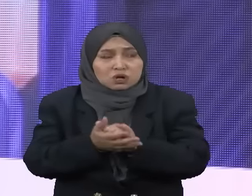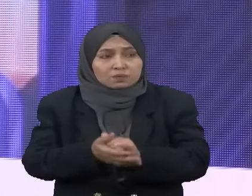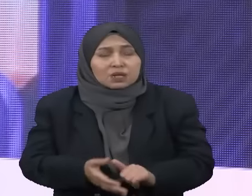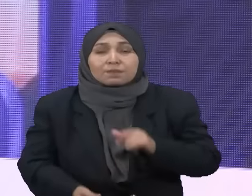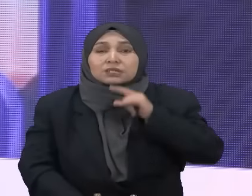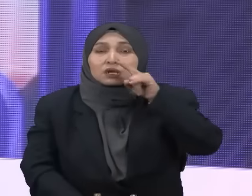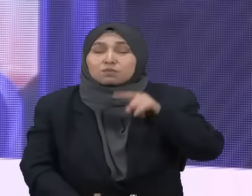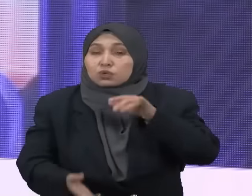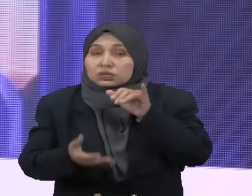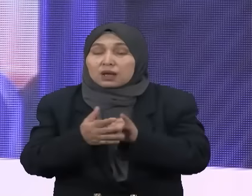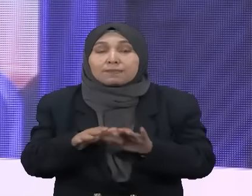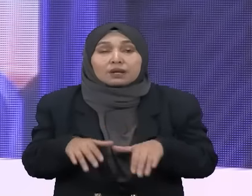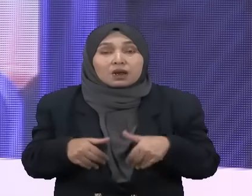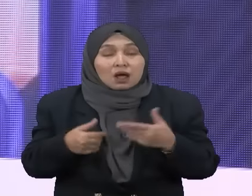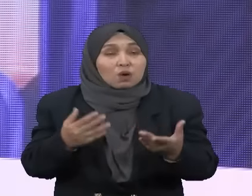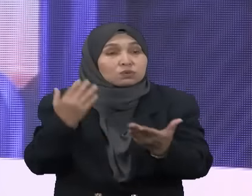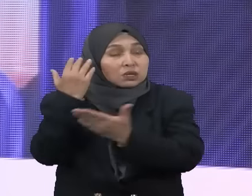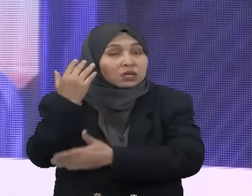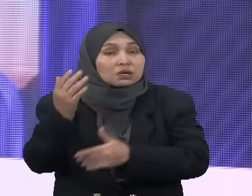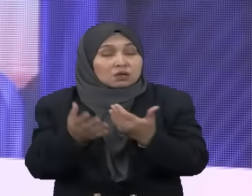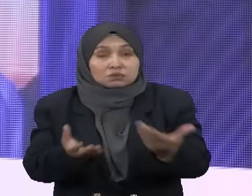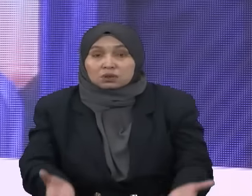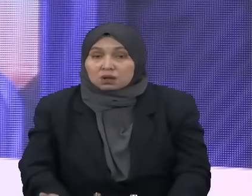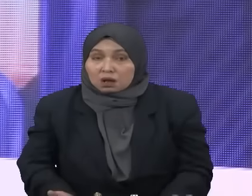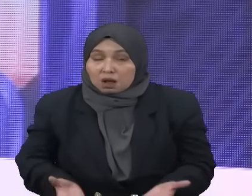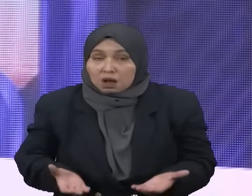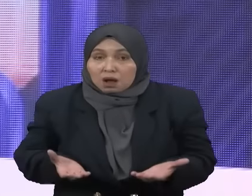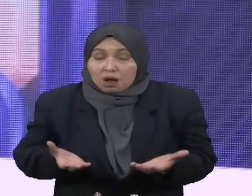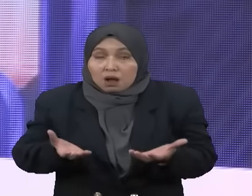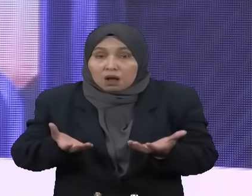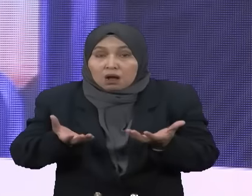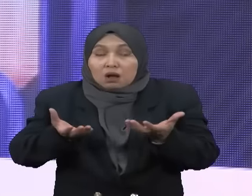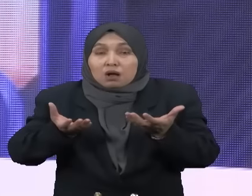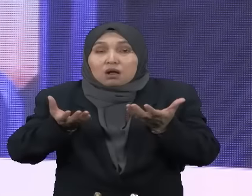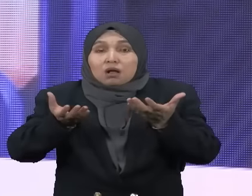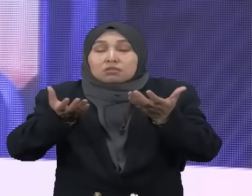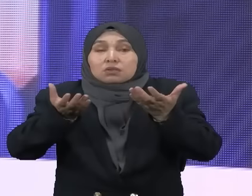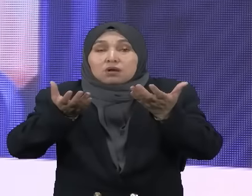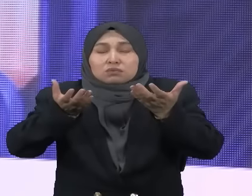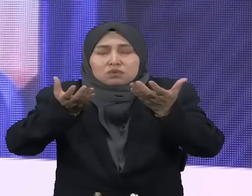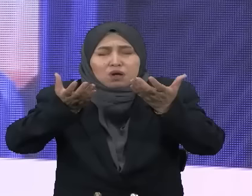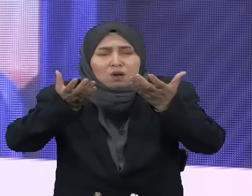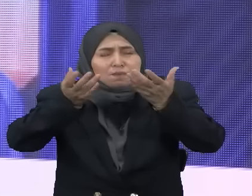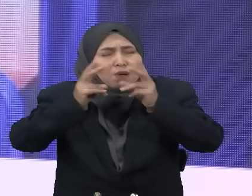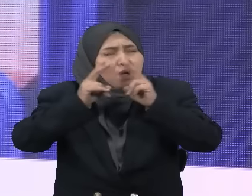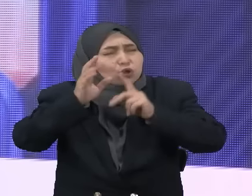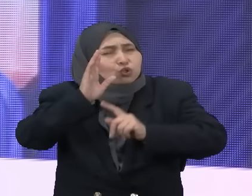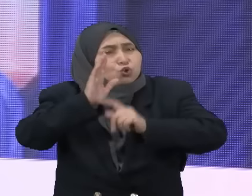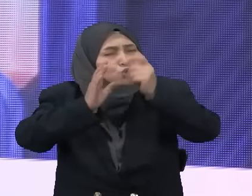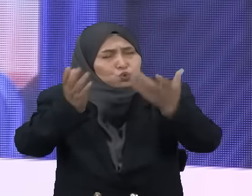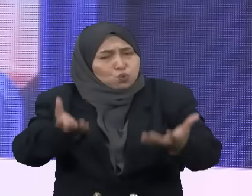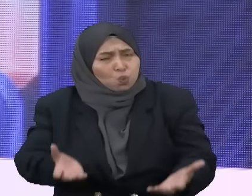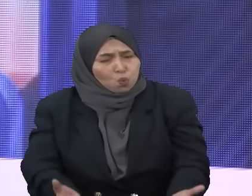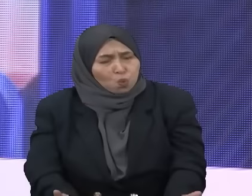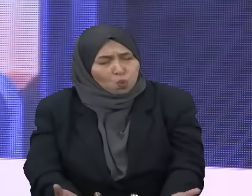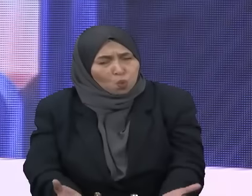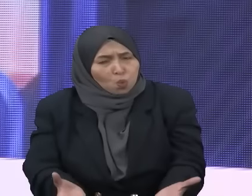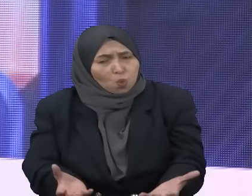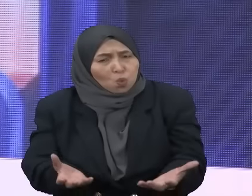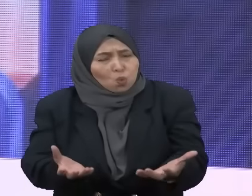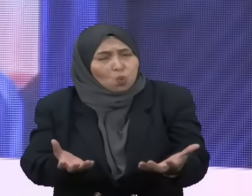menyebut bahawa bagaimana negara ini diangkat sehinggalah ke tahap yang tinggi. Kan,